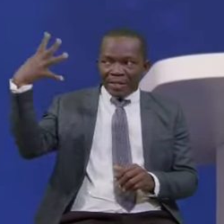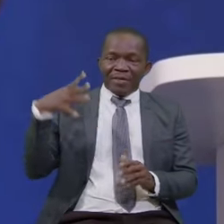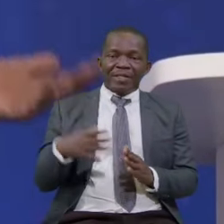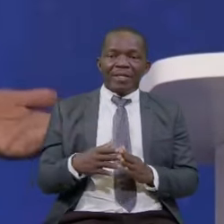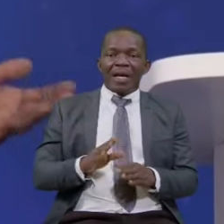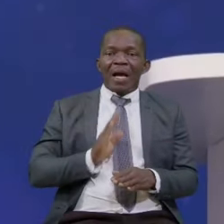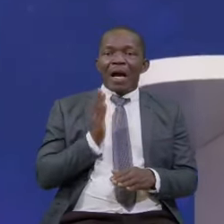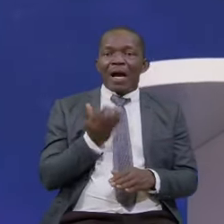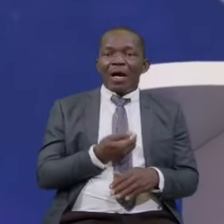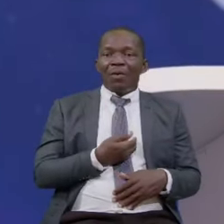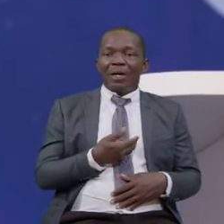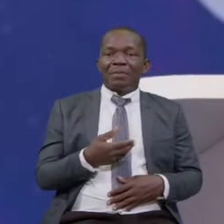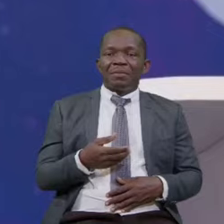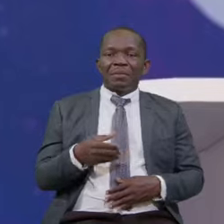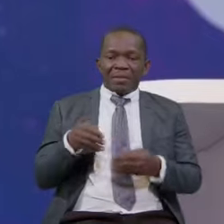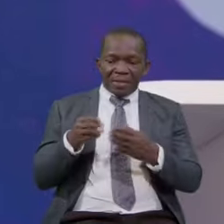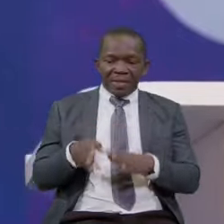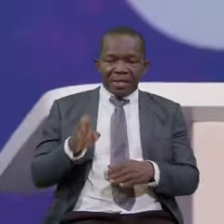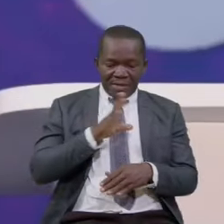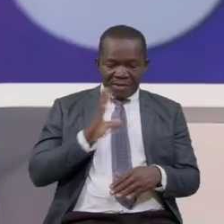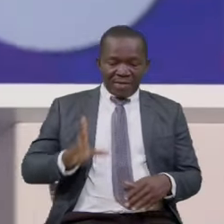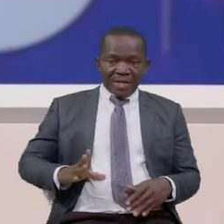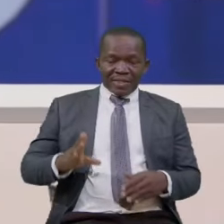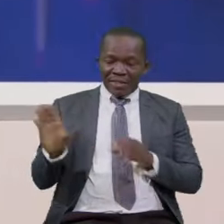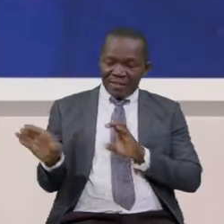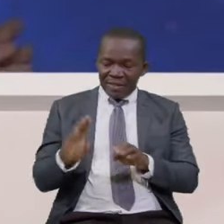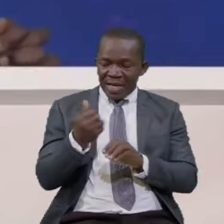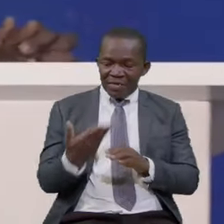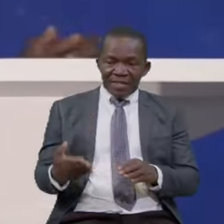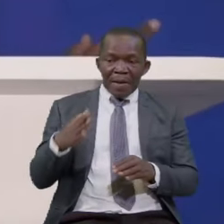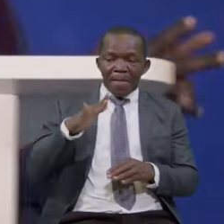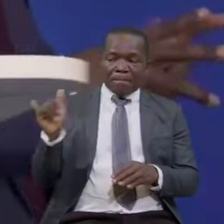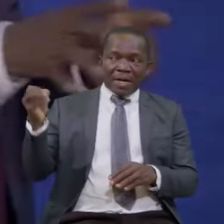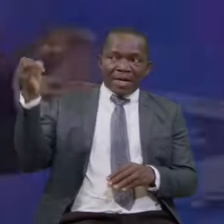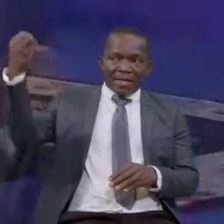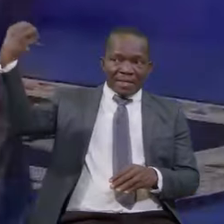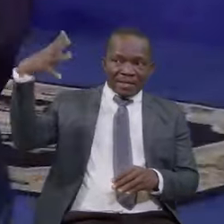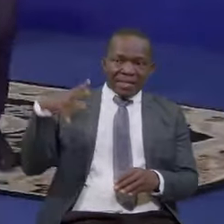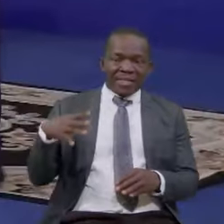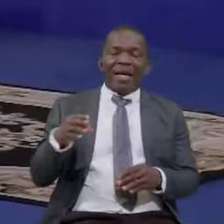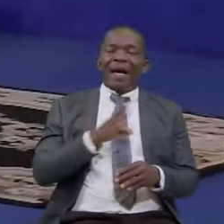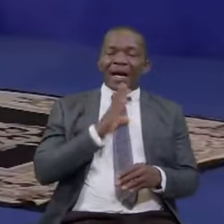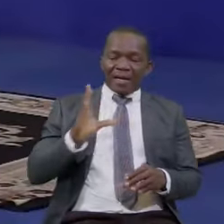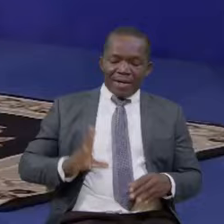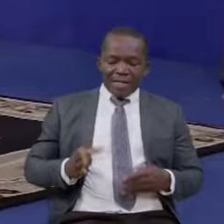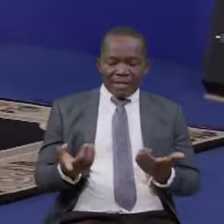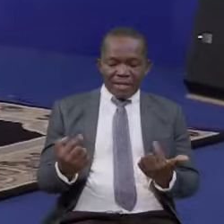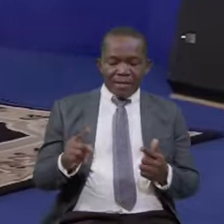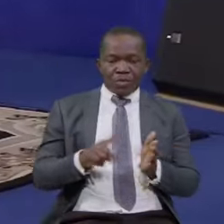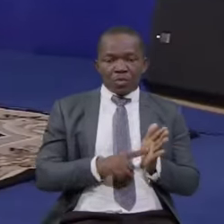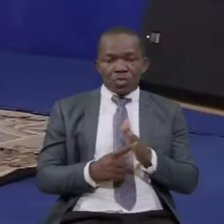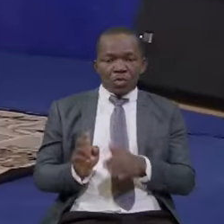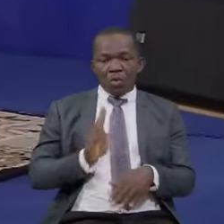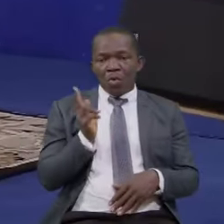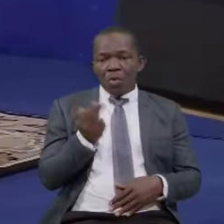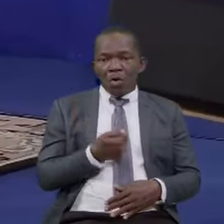dévancé ils l'ont fait tout par la grâce et Christ est venu nous révéler la grâce et la et